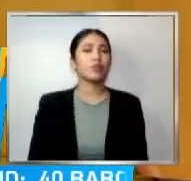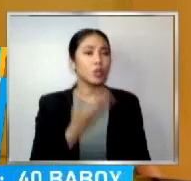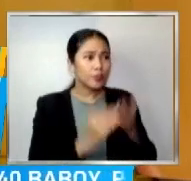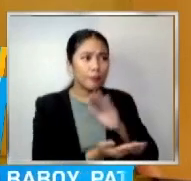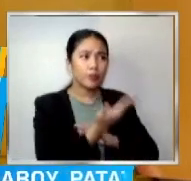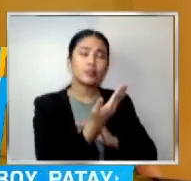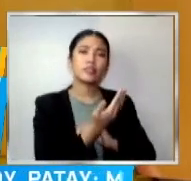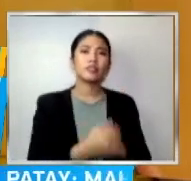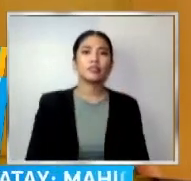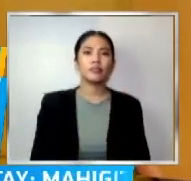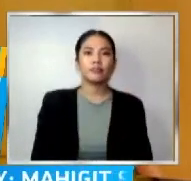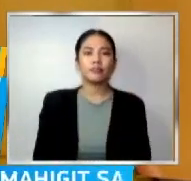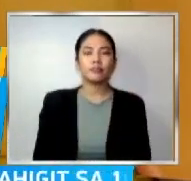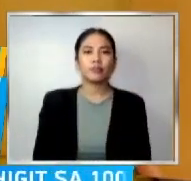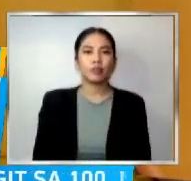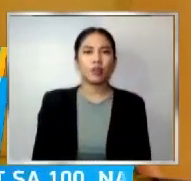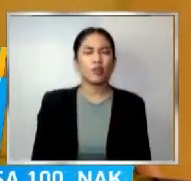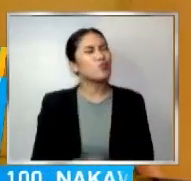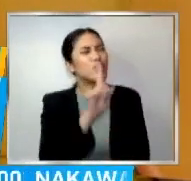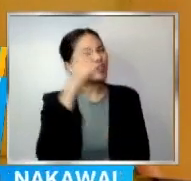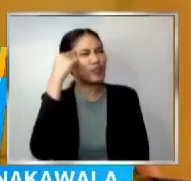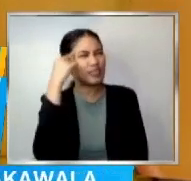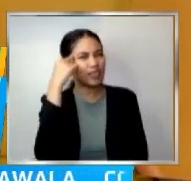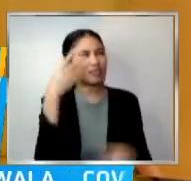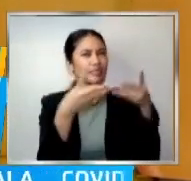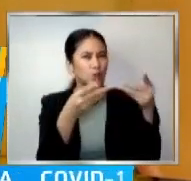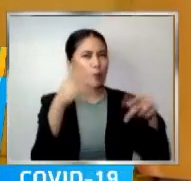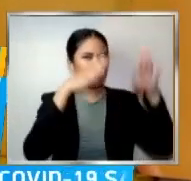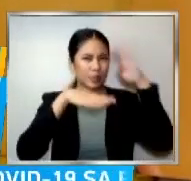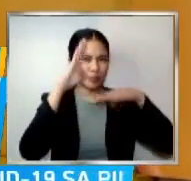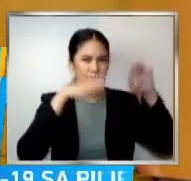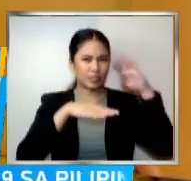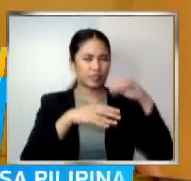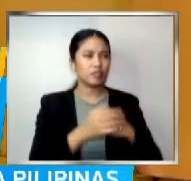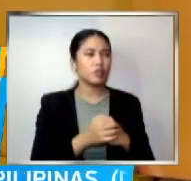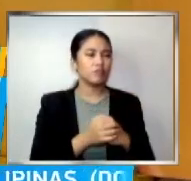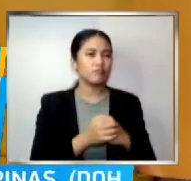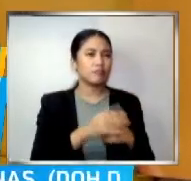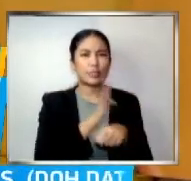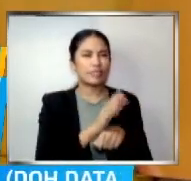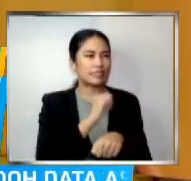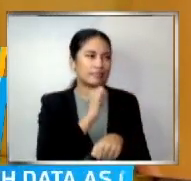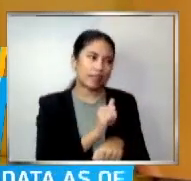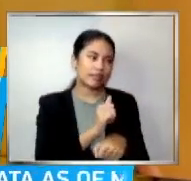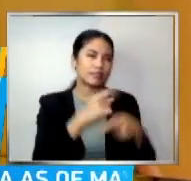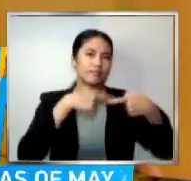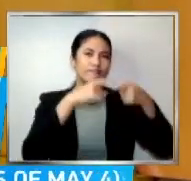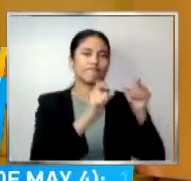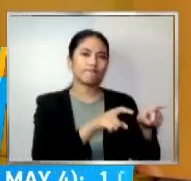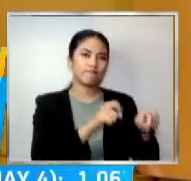nyo pang agarang solusyon para hindi na ho tayo humantong doon sa food holiday? Yung solusyon dyan,